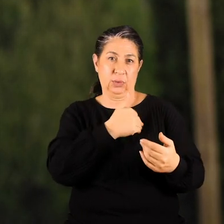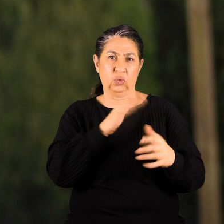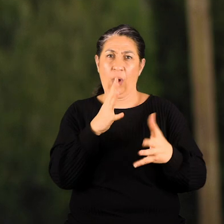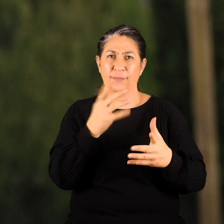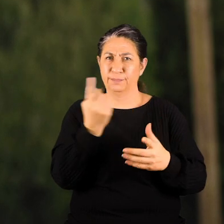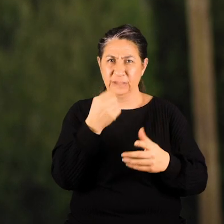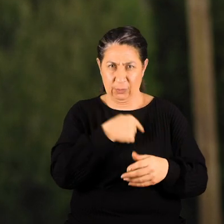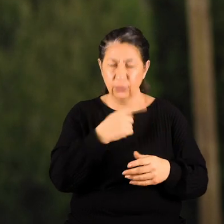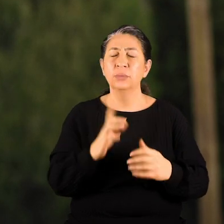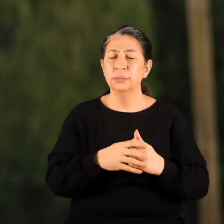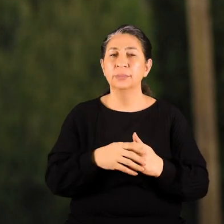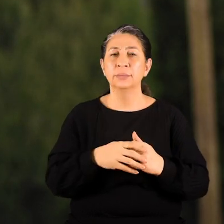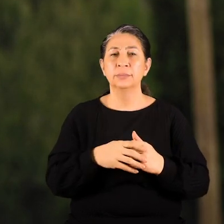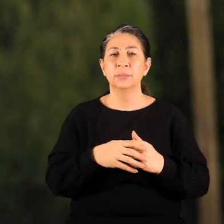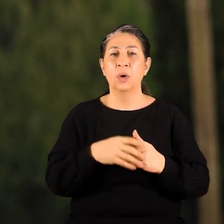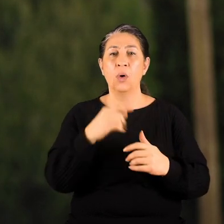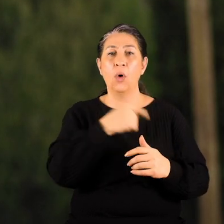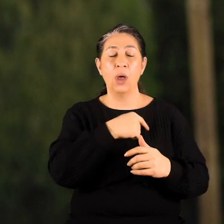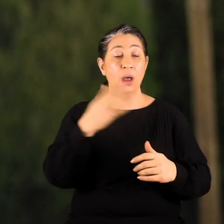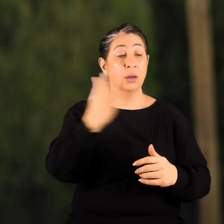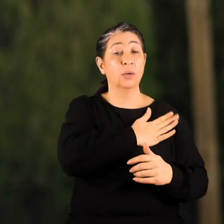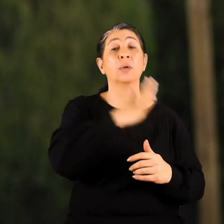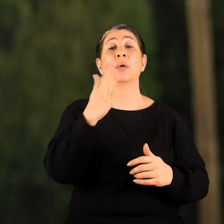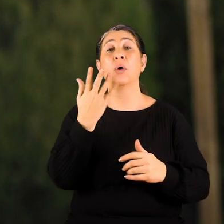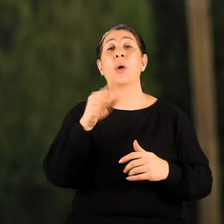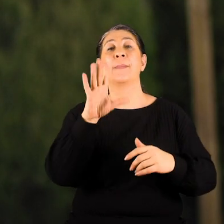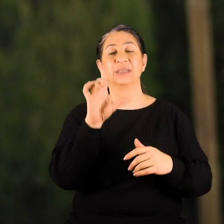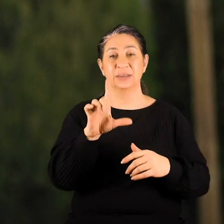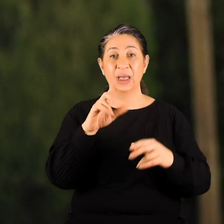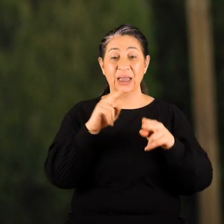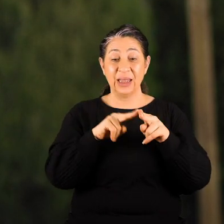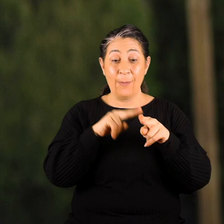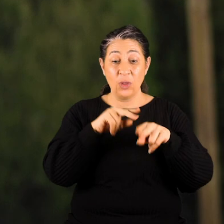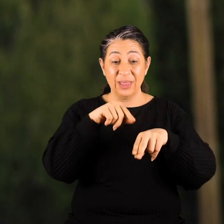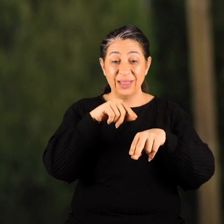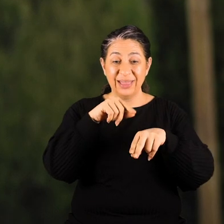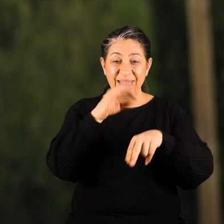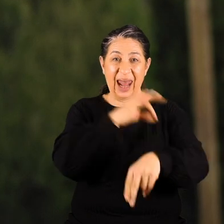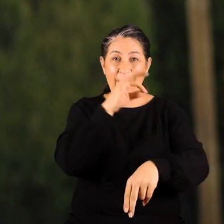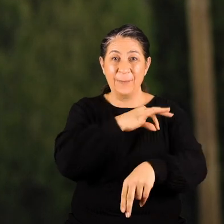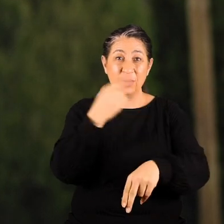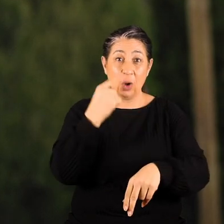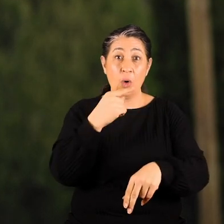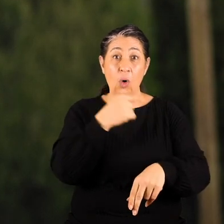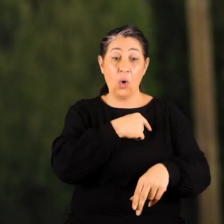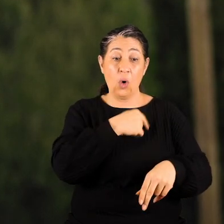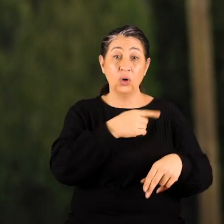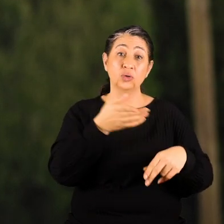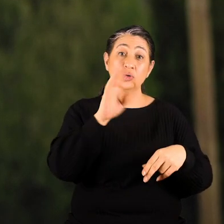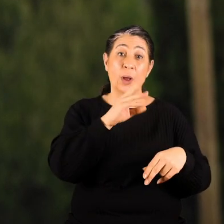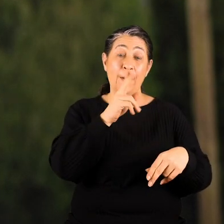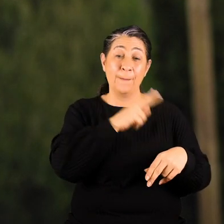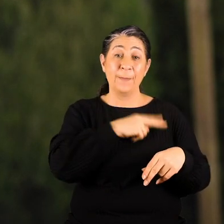bir operasyon bu arada. Mesela oraya darbe gelmemesi gerekiyor. Dolayısıyla kemoterapi sırasında mesela o port bir de sonra da